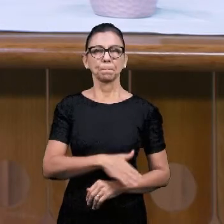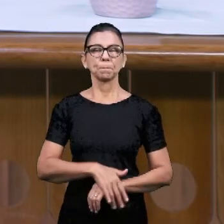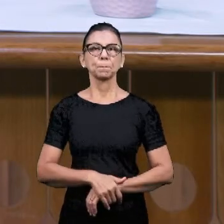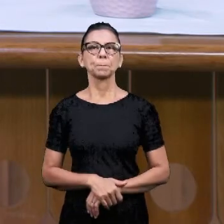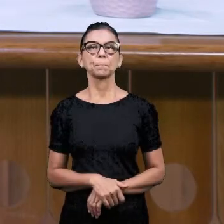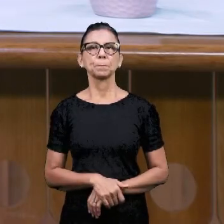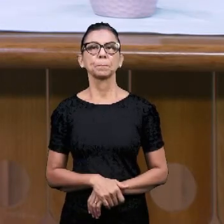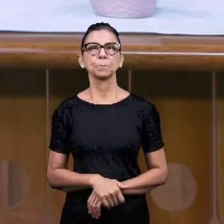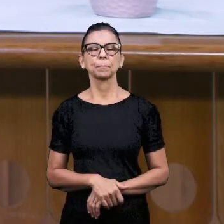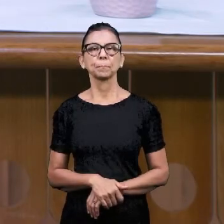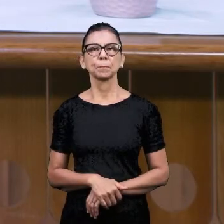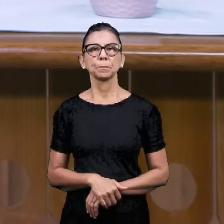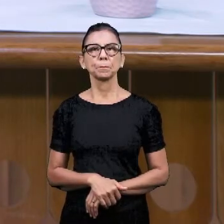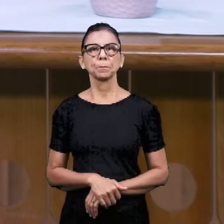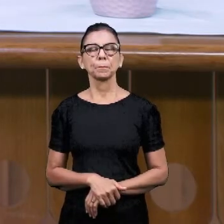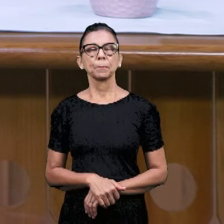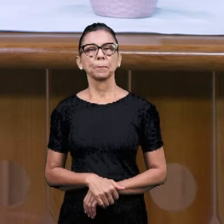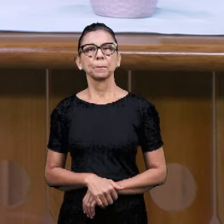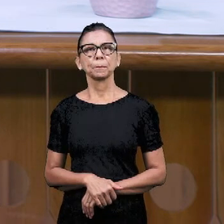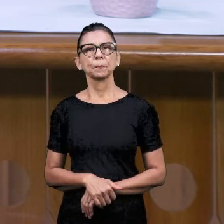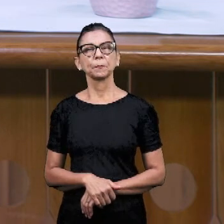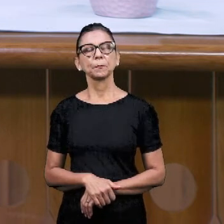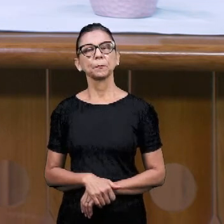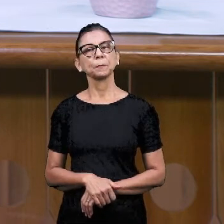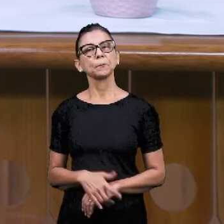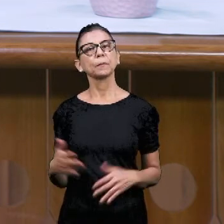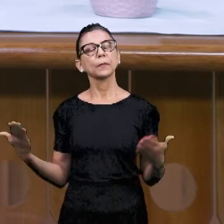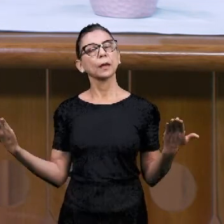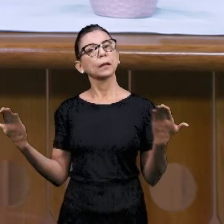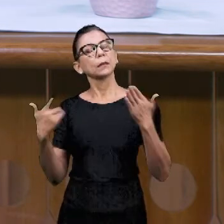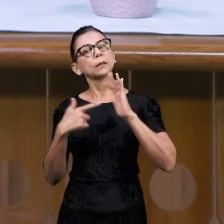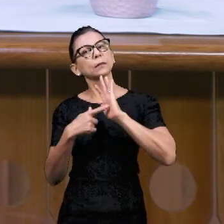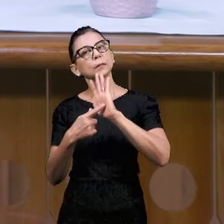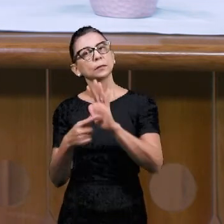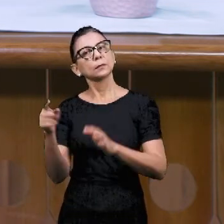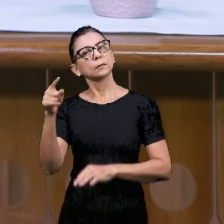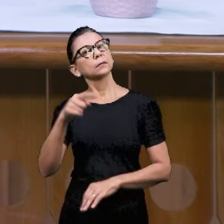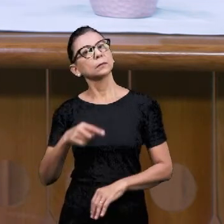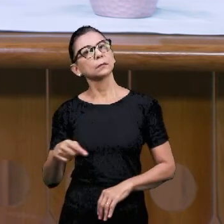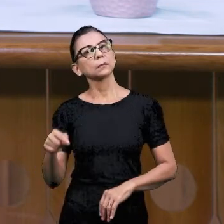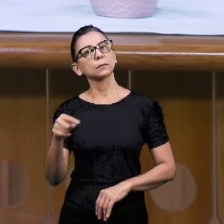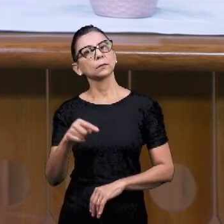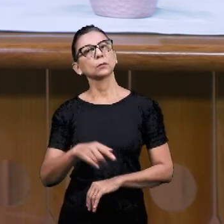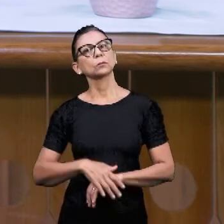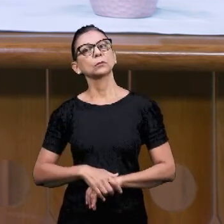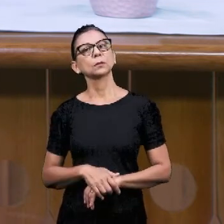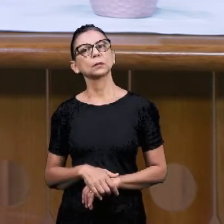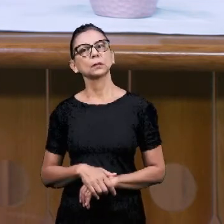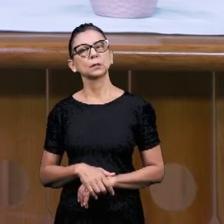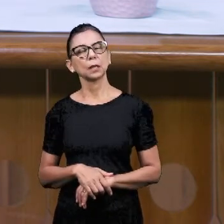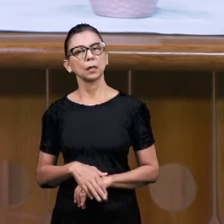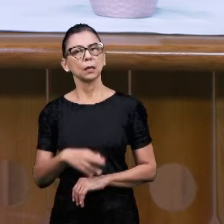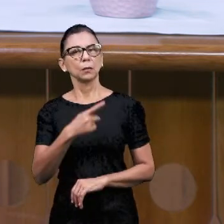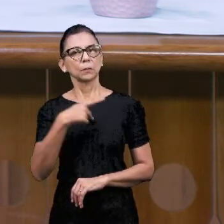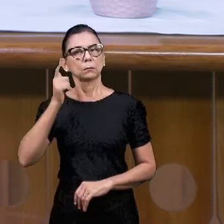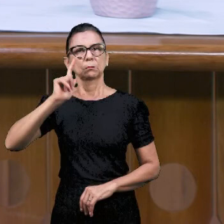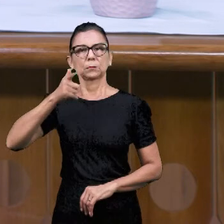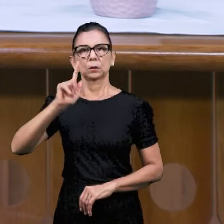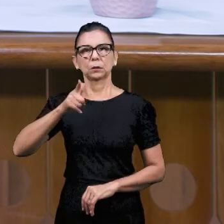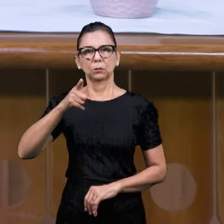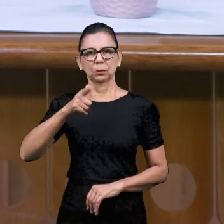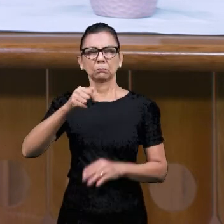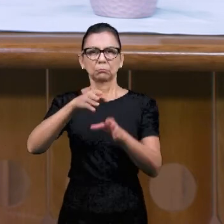J'aimerais maintenant passer cette partie, présenter aux frères ce qui a été recommandé par le professeur Jodetti,